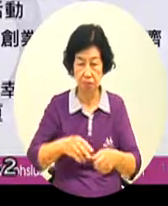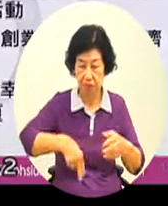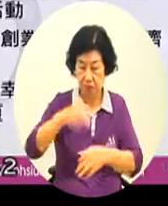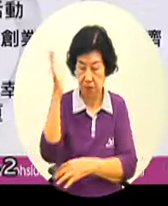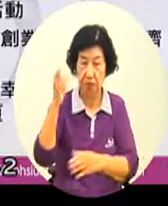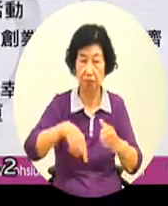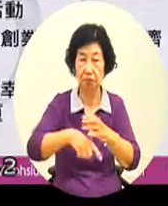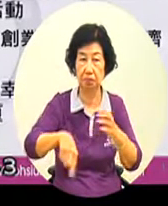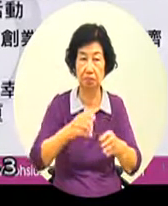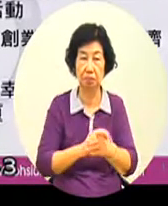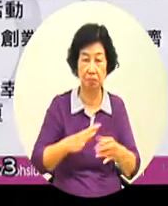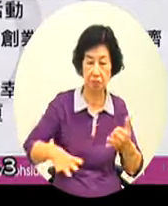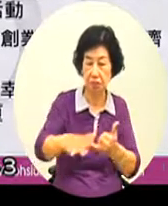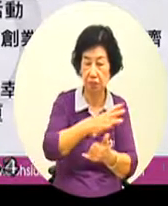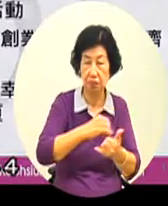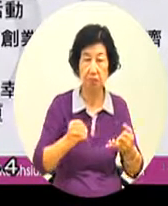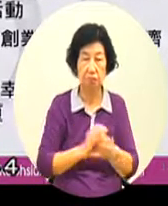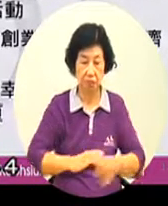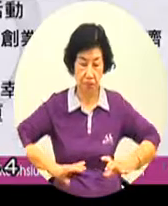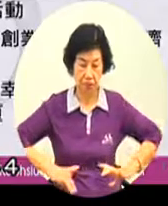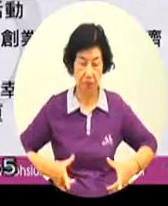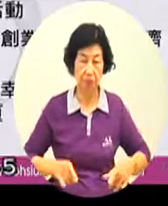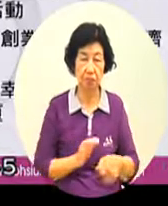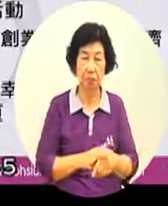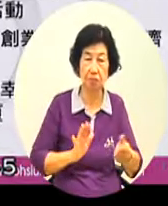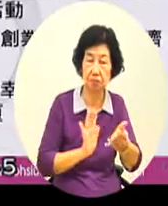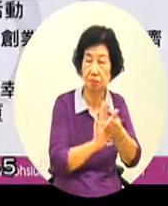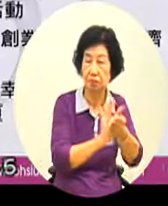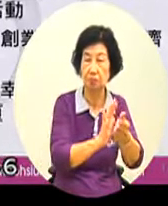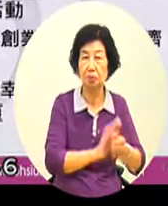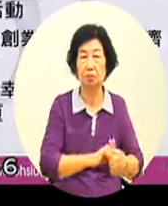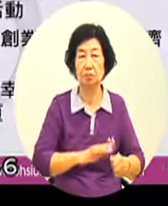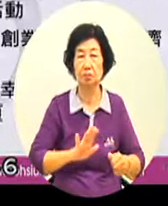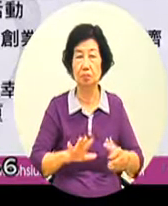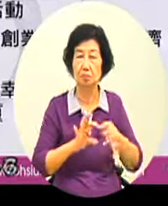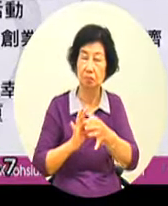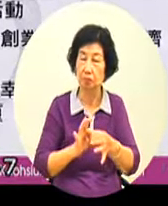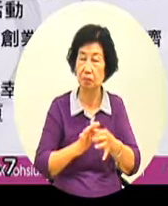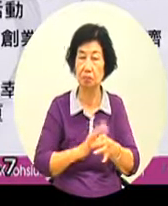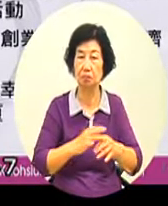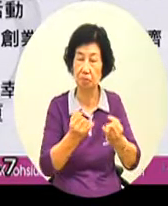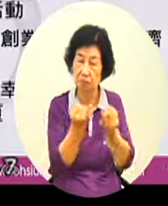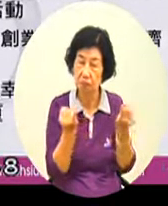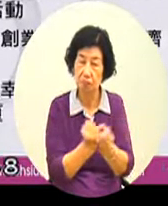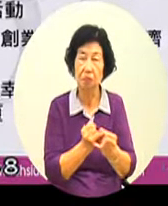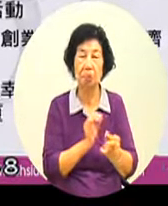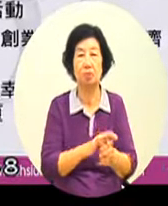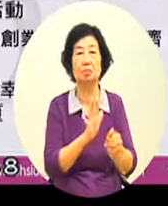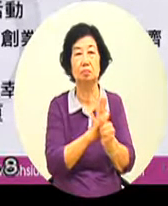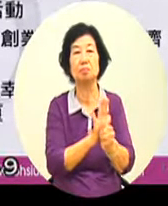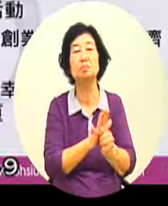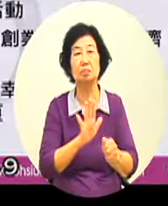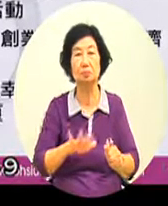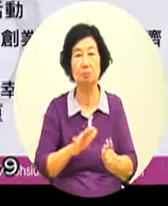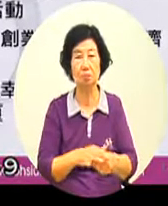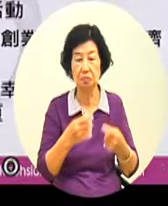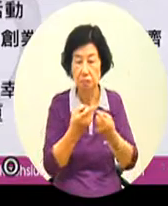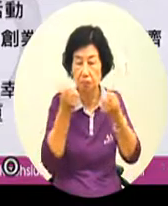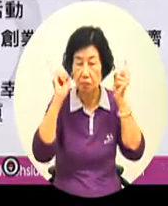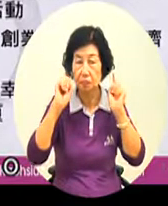国以及国际，我们推展 CEDAW 来培力我们相关的妇女，有各种不同的一个方案，妇女大学以